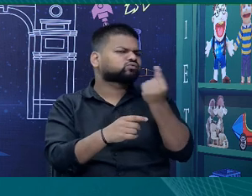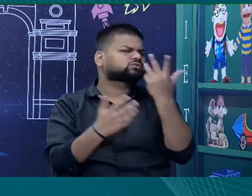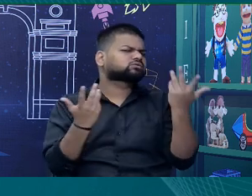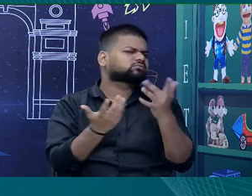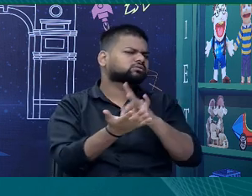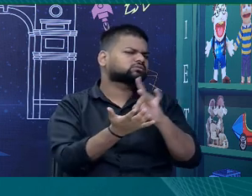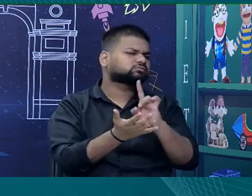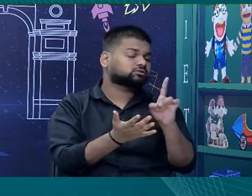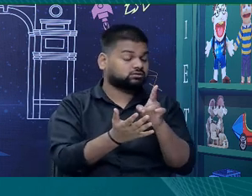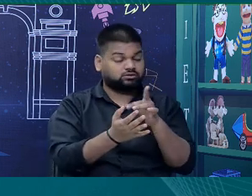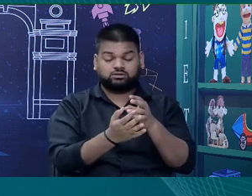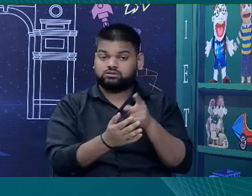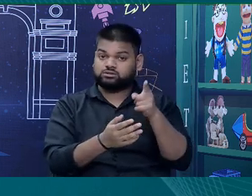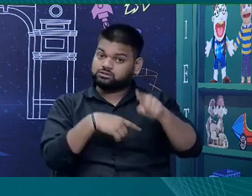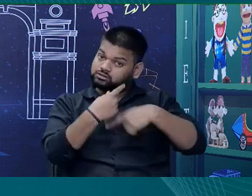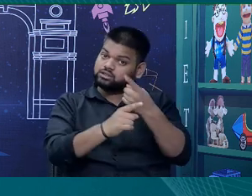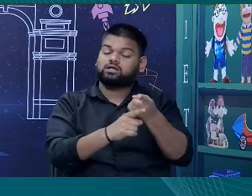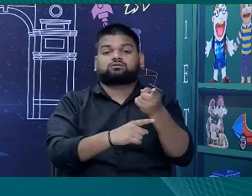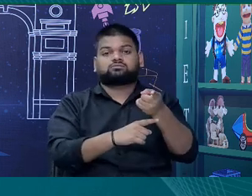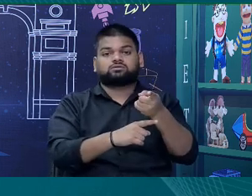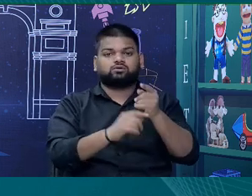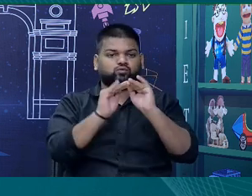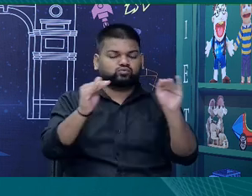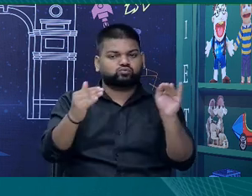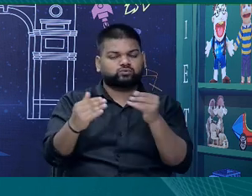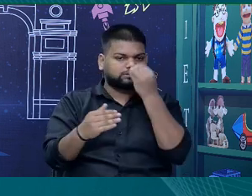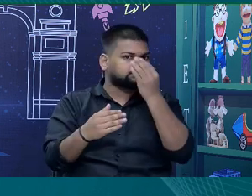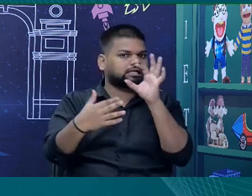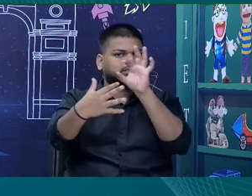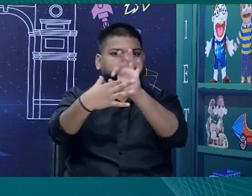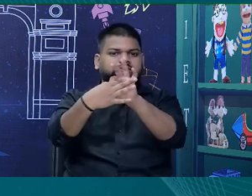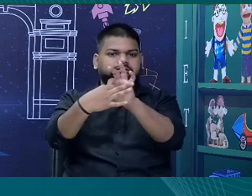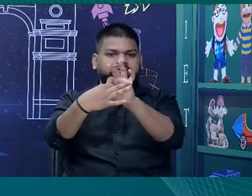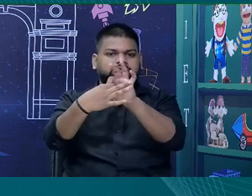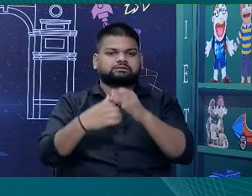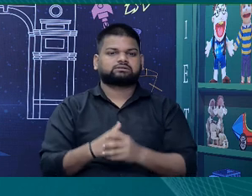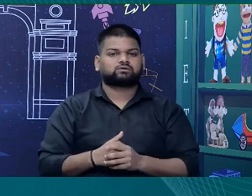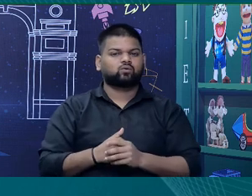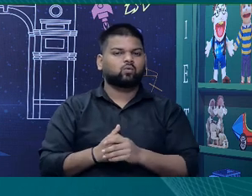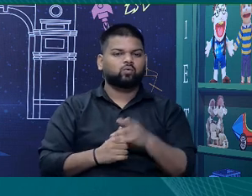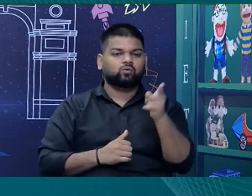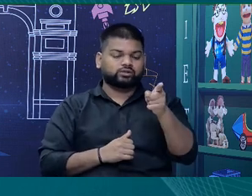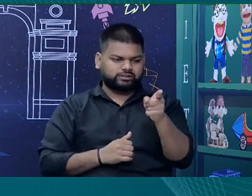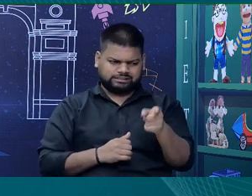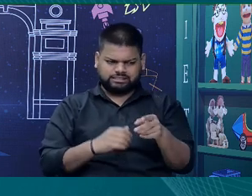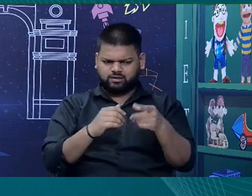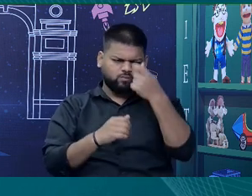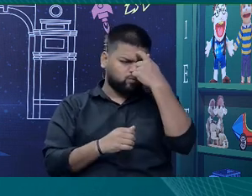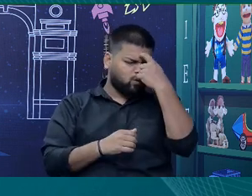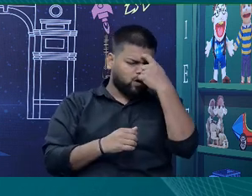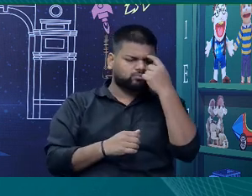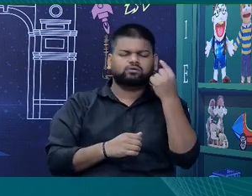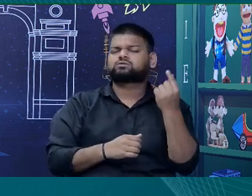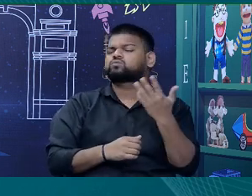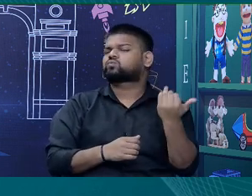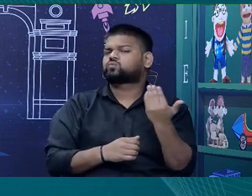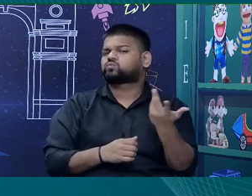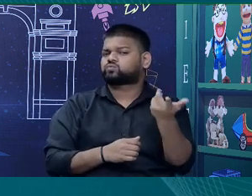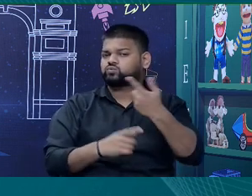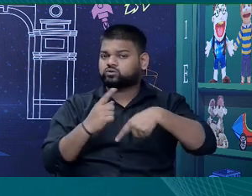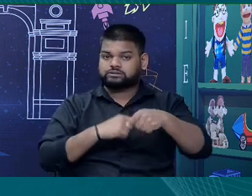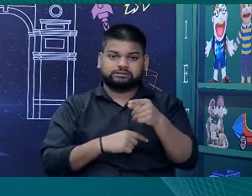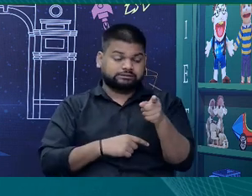उसे करते हैं क्यों उसकी जरूर पड़ी तो ए वाला जो पॉइंट है आपको हैंडल करना है उसका इंर्पोटेंस जैसे ही आप क्लास में एक्सप्रेस कर देते